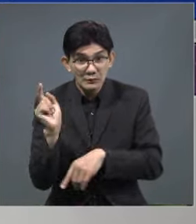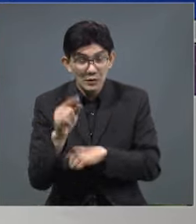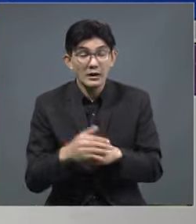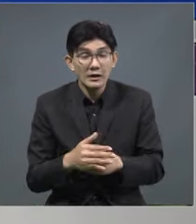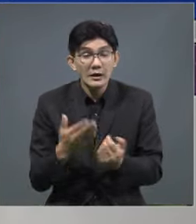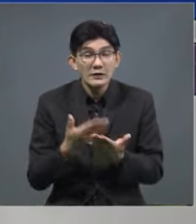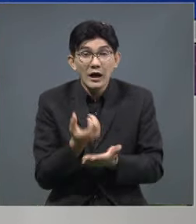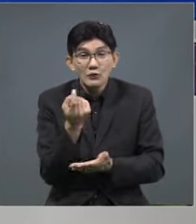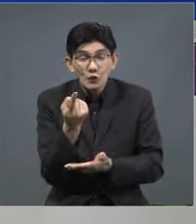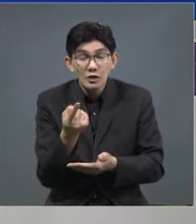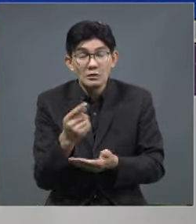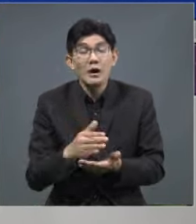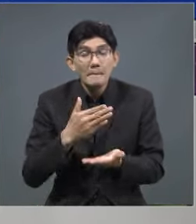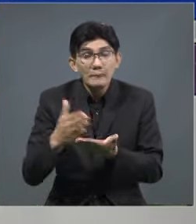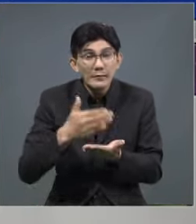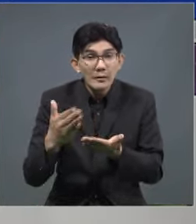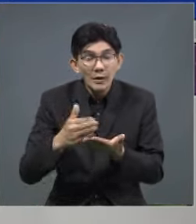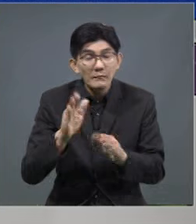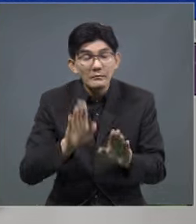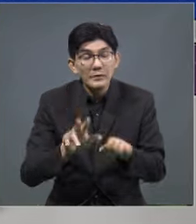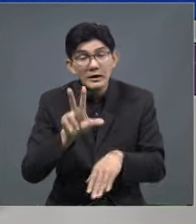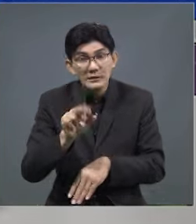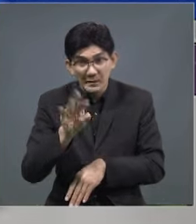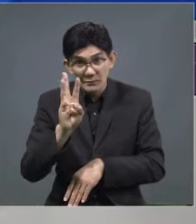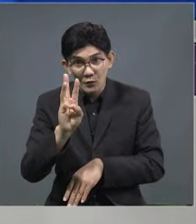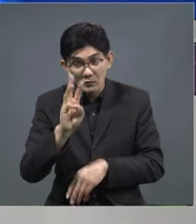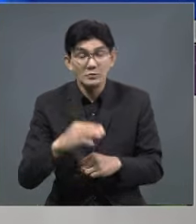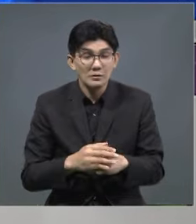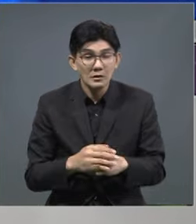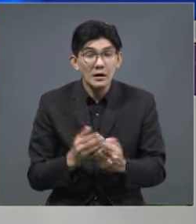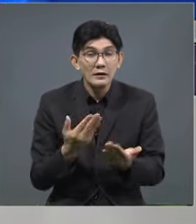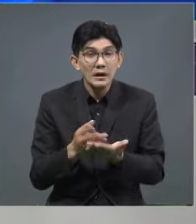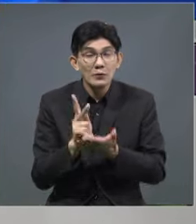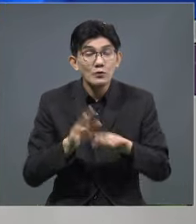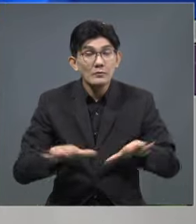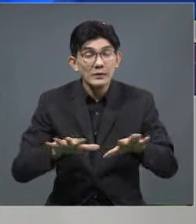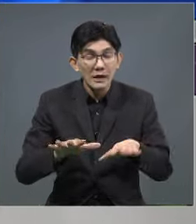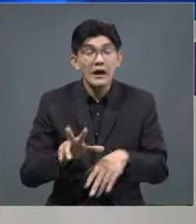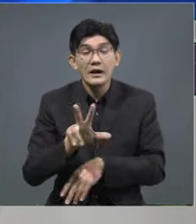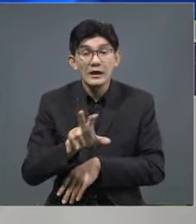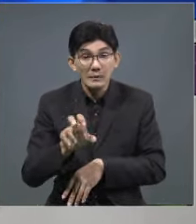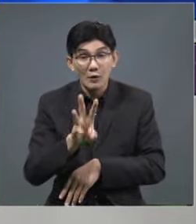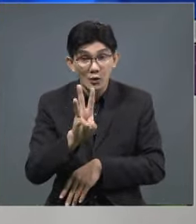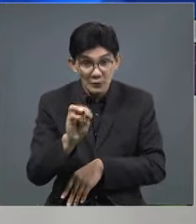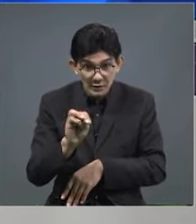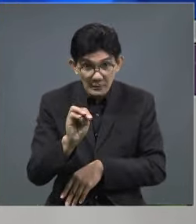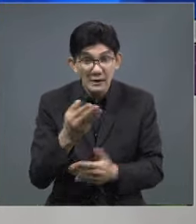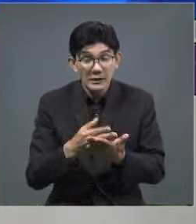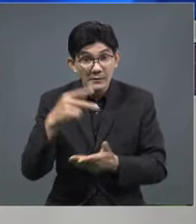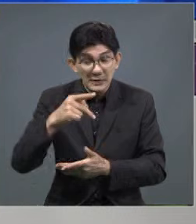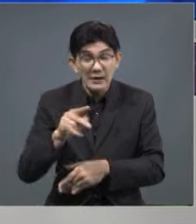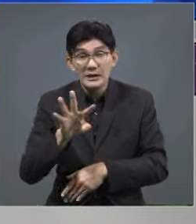ป็นเงินกู้ฉุกเฉินเนี่ยอยากให้กลับไปใช้ก็เป็น36งวดตัวของเงินกู้สามัญ360งวดและเงินกู้พิเ